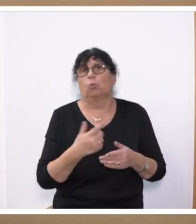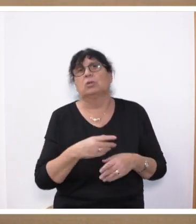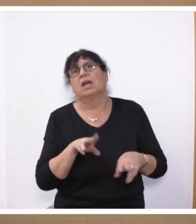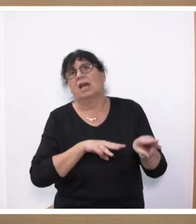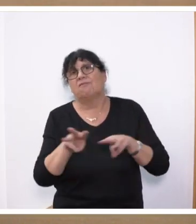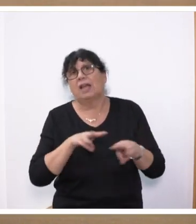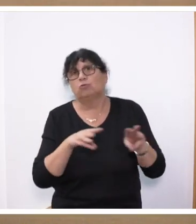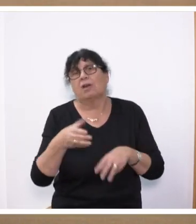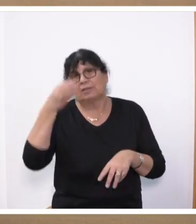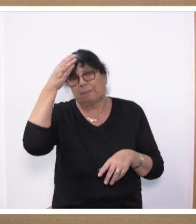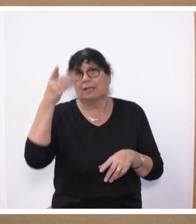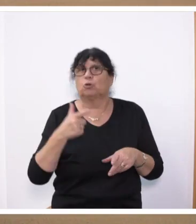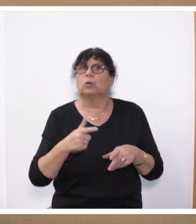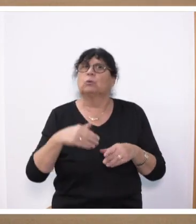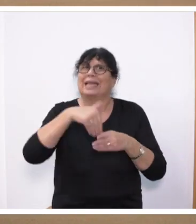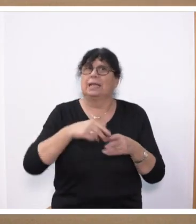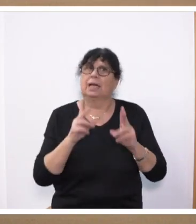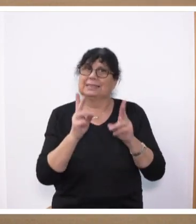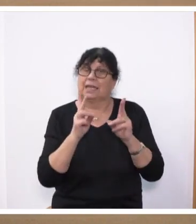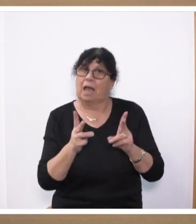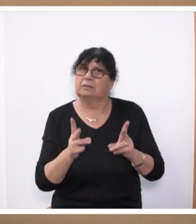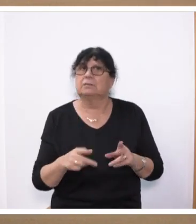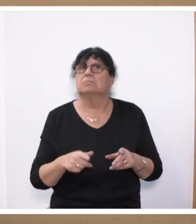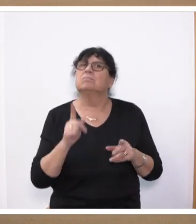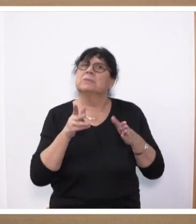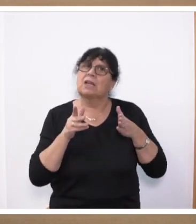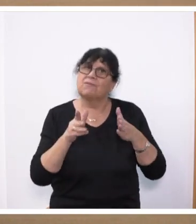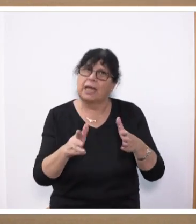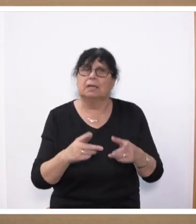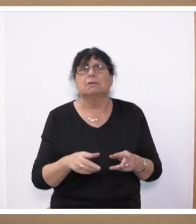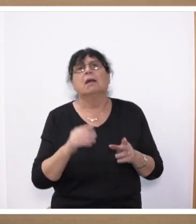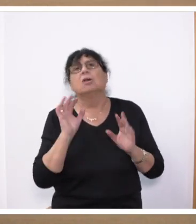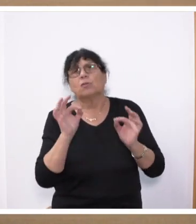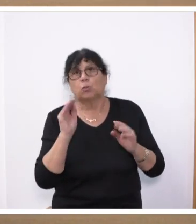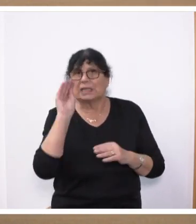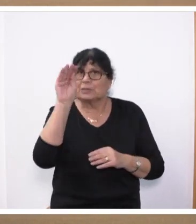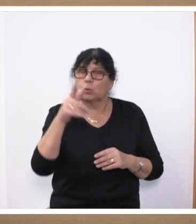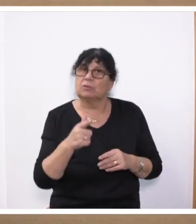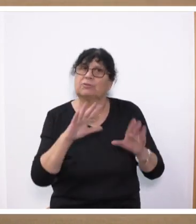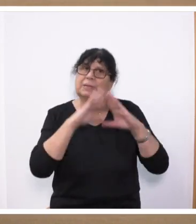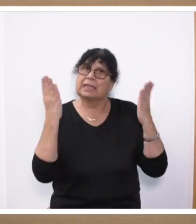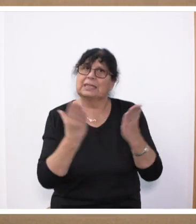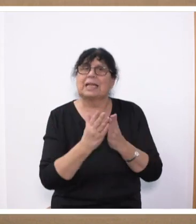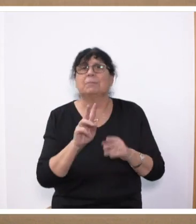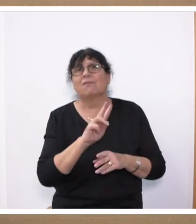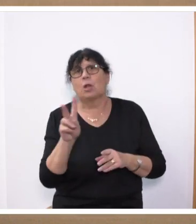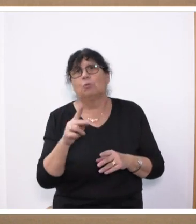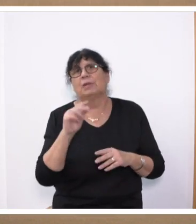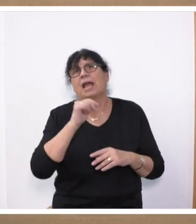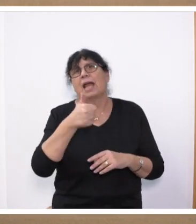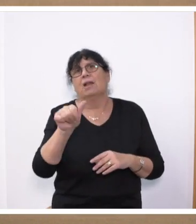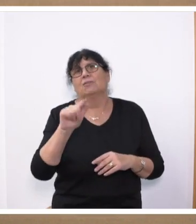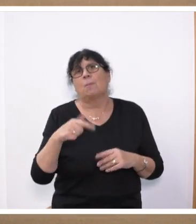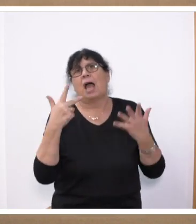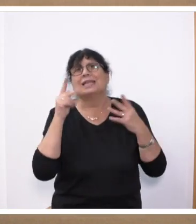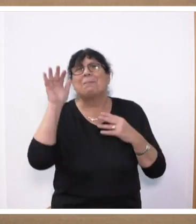inneren Sicherheit. Wir setzen die Weichen auf eine nachhaltige Zukunft. Mit einem Gesamtvolumen von 11,8 Milliarden Euro